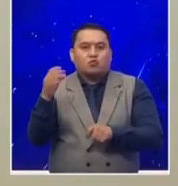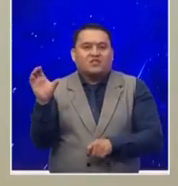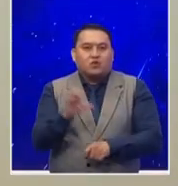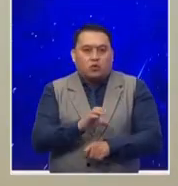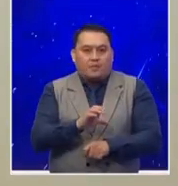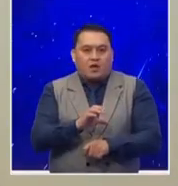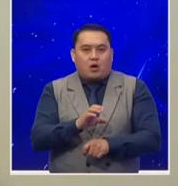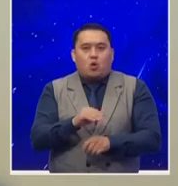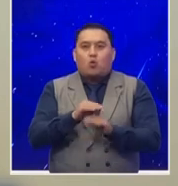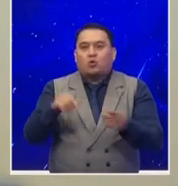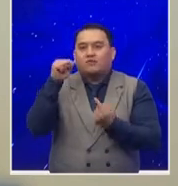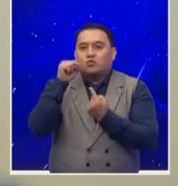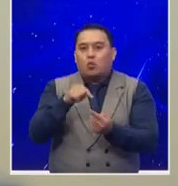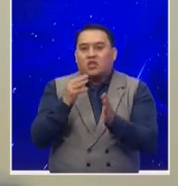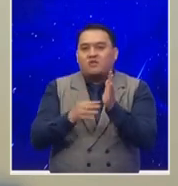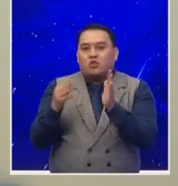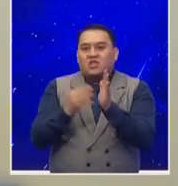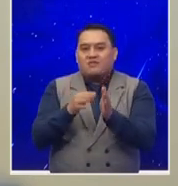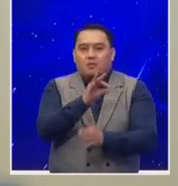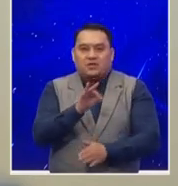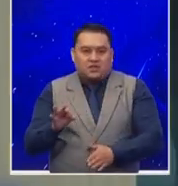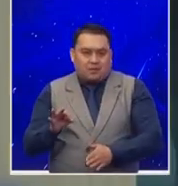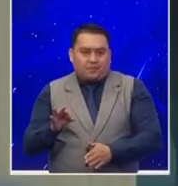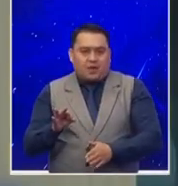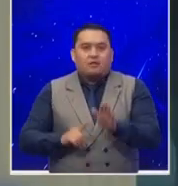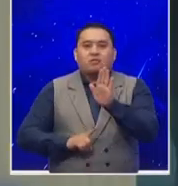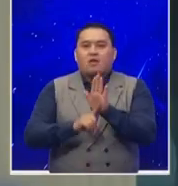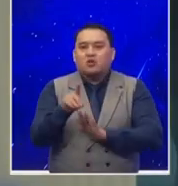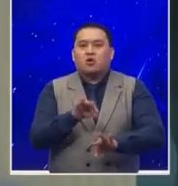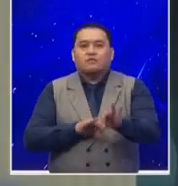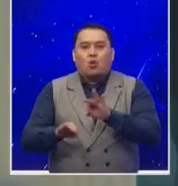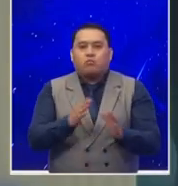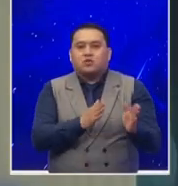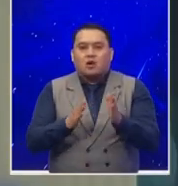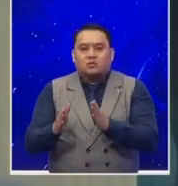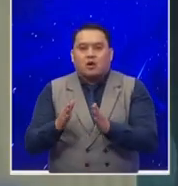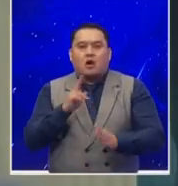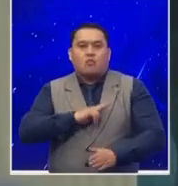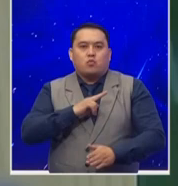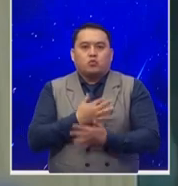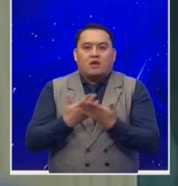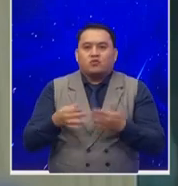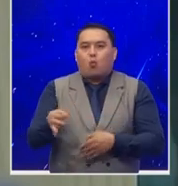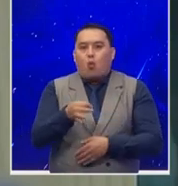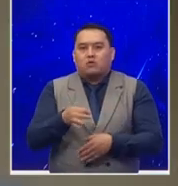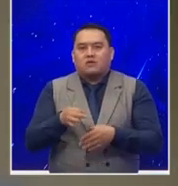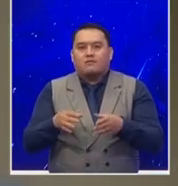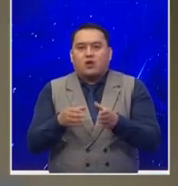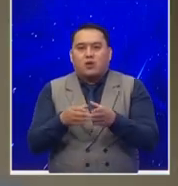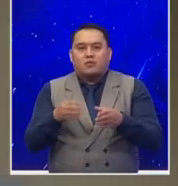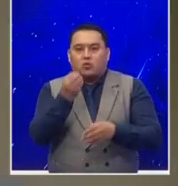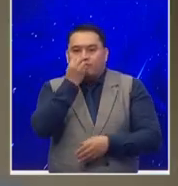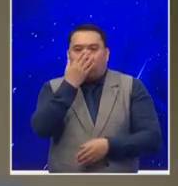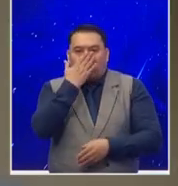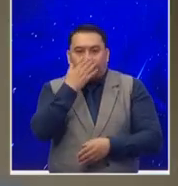секунды, а уровень точности превышает 99%. В пилотном режиме система работает в нескольких офисах и точках продаж